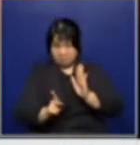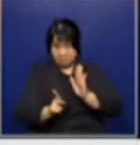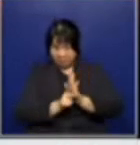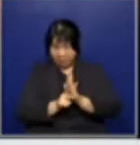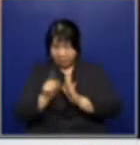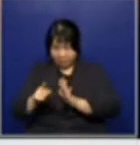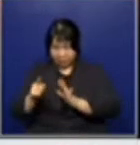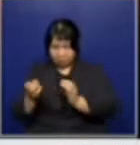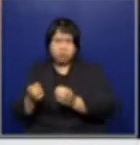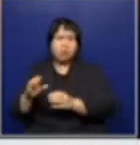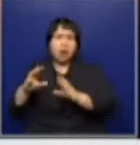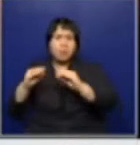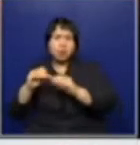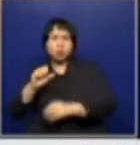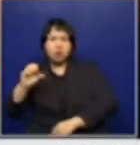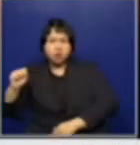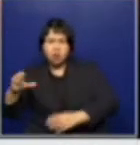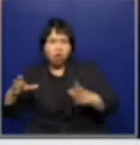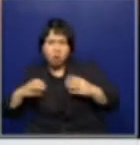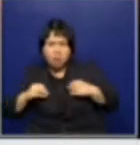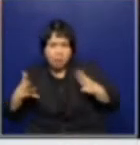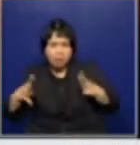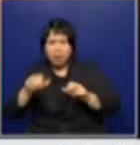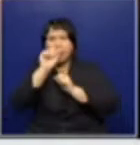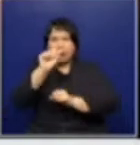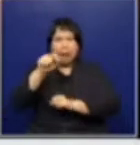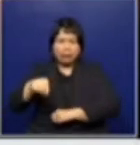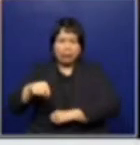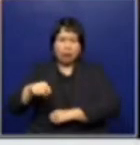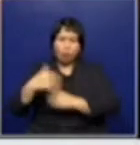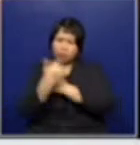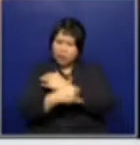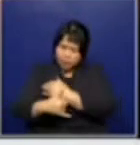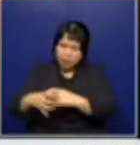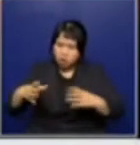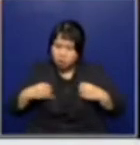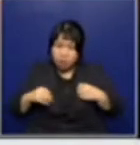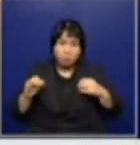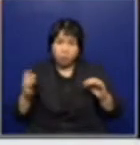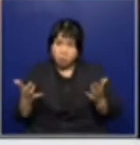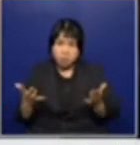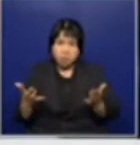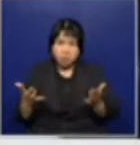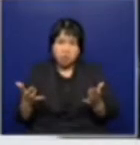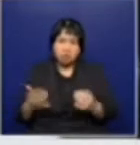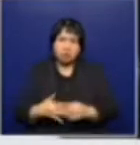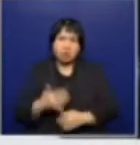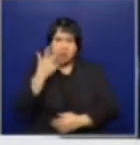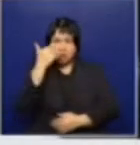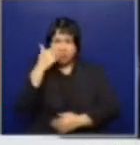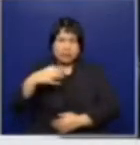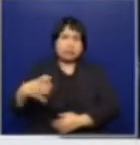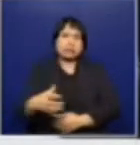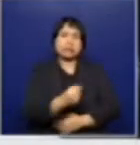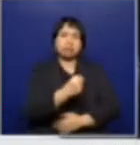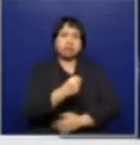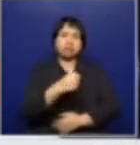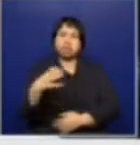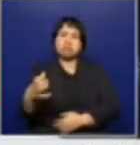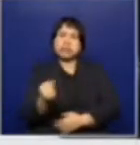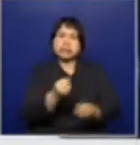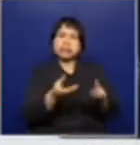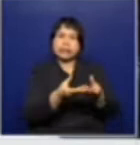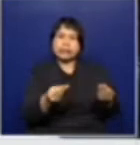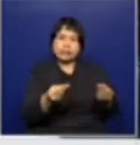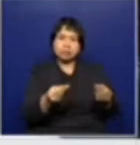ฐสภาที่ไม่มีใครยอมรับในอาณาประเทศเนี่ยไปเวรคืนที่ท่านใช้คำว่าเวรคืนครับ